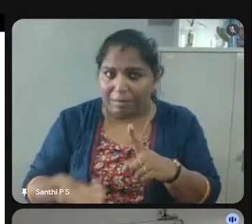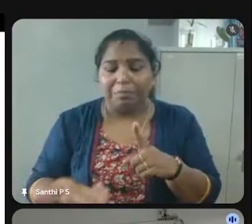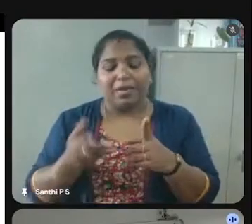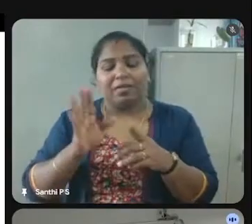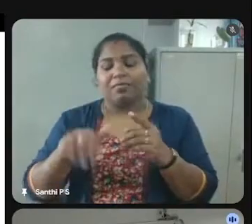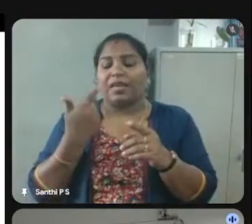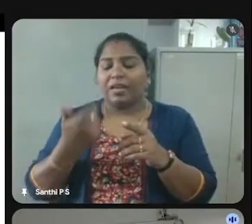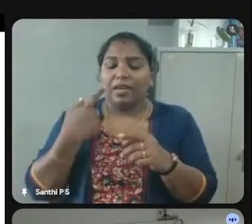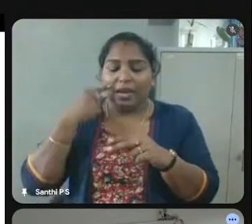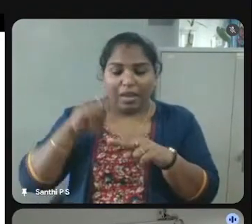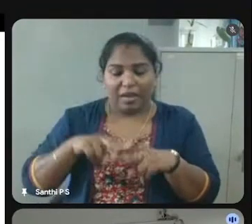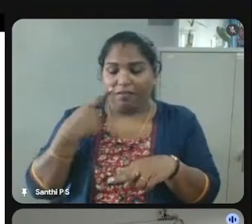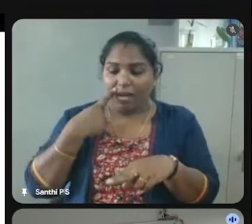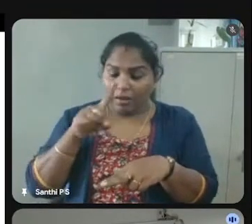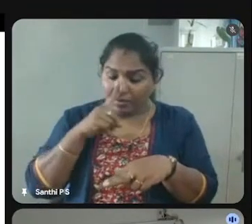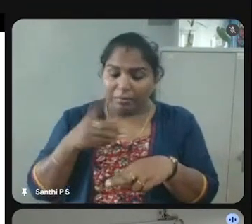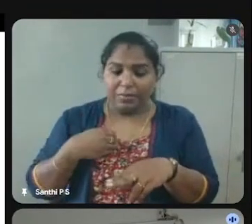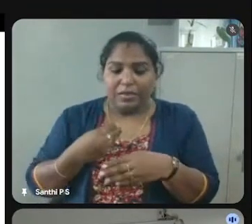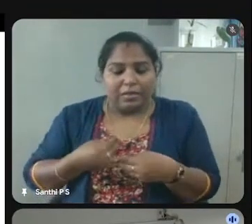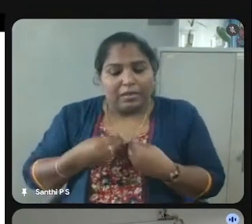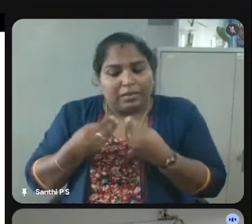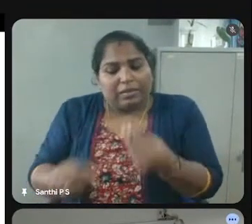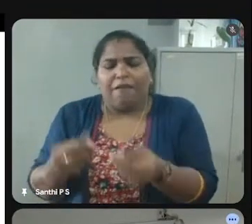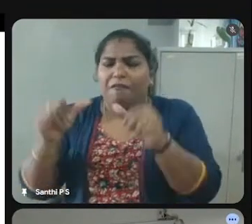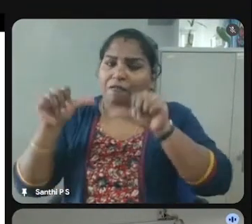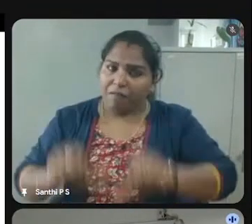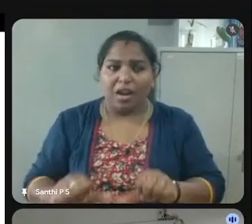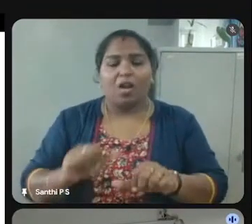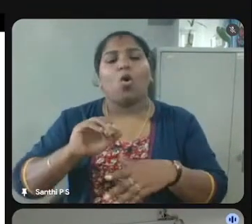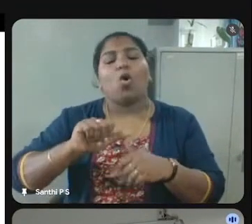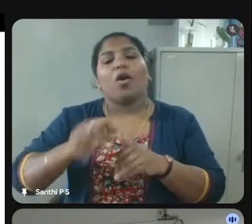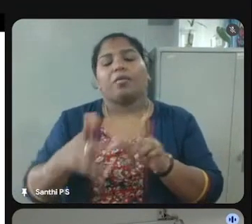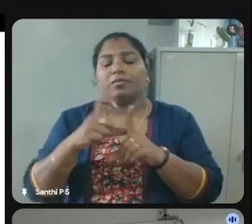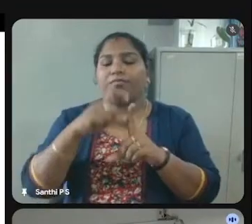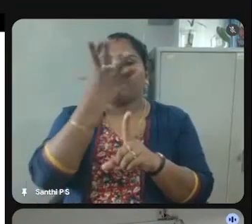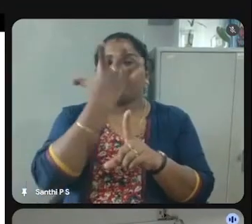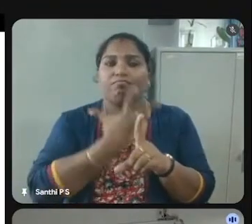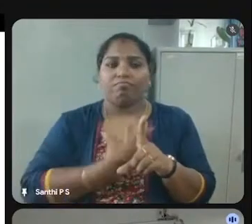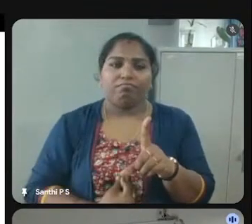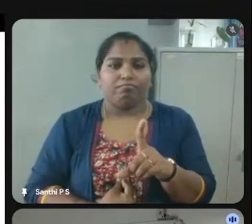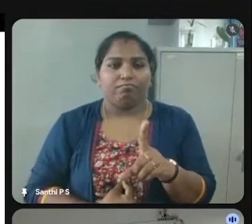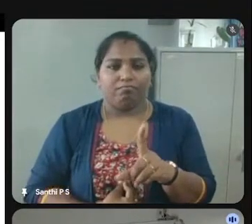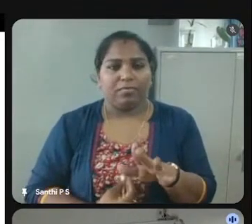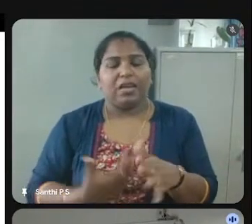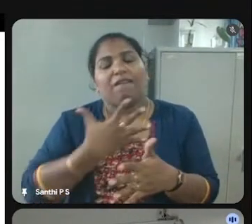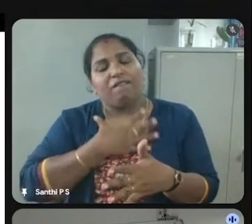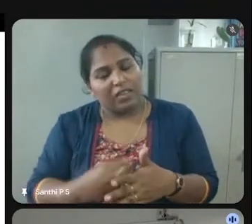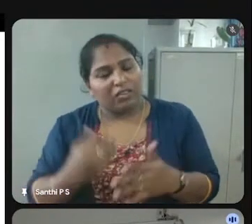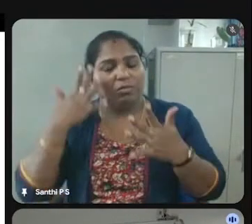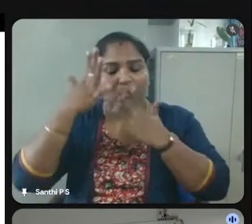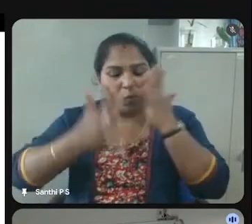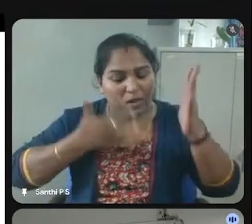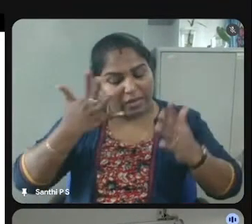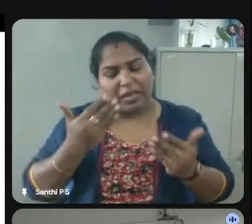കൊടുക്കാൻ സാധിക്കാത്ത രീതിയിൽ നമ്മളെ ഈ പറഞ്ഞ ഡിപ്രഷൻ നമ്മളെ കീഴ്പ്പെടുത്തും. എപ്പോഴും സങ്കടം, വിഷമം, അതുപോലെ തന്നെ നിരാശയാണ്, ഇതിങ്ങനെ